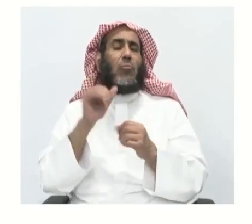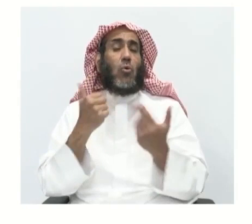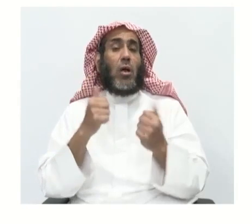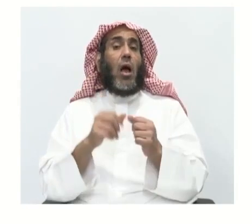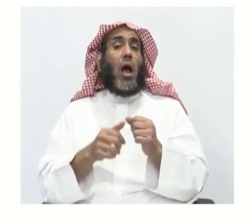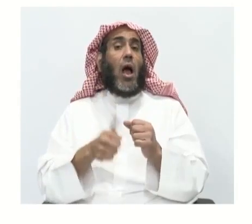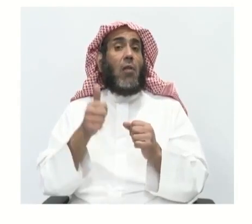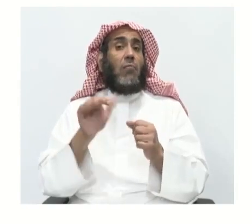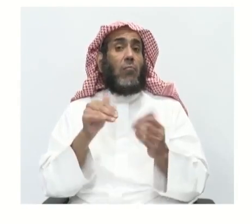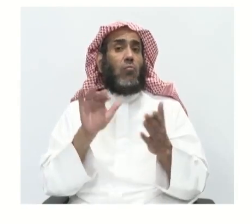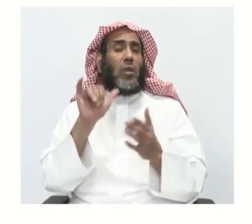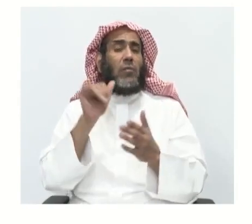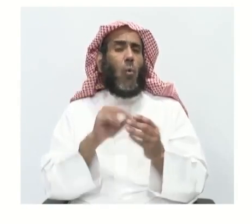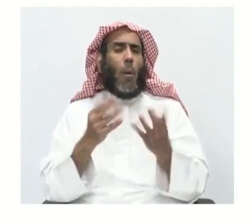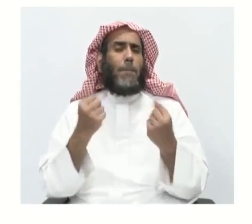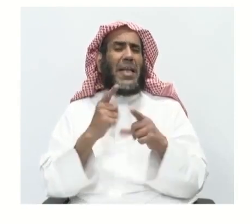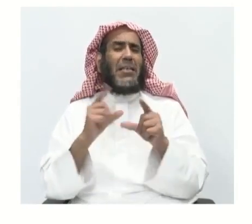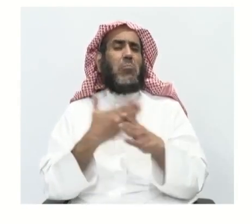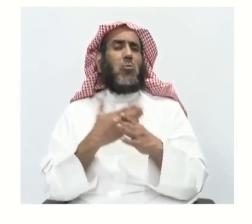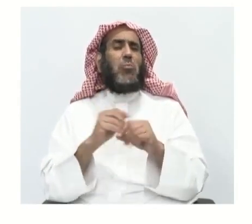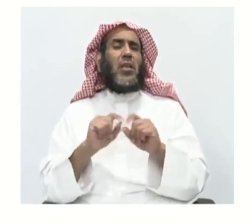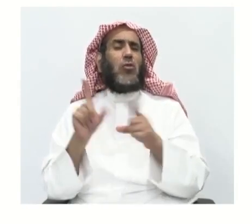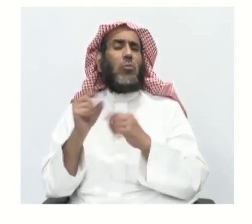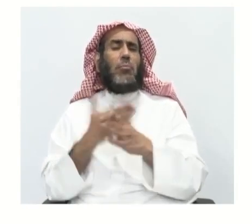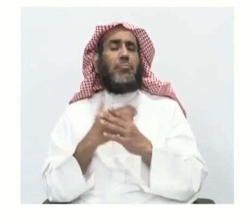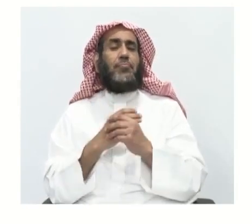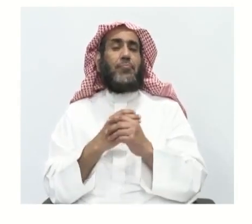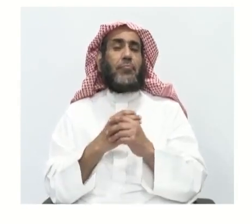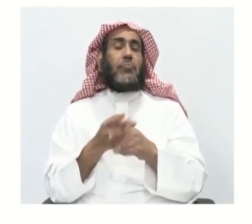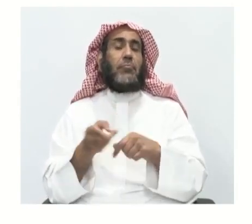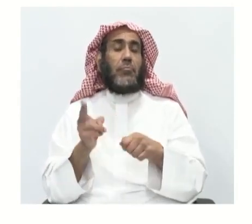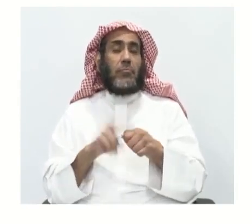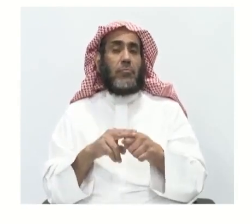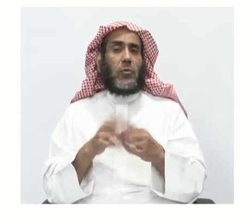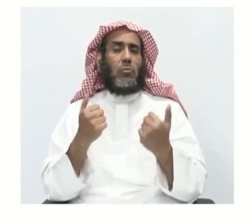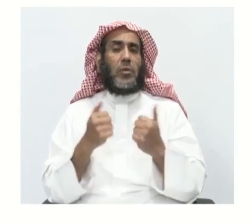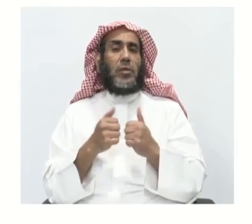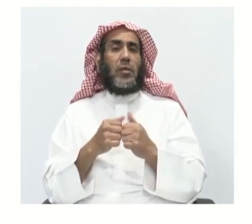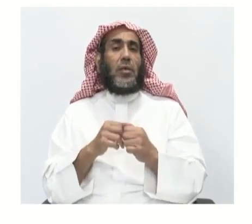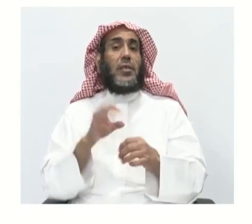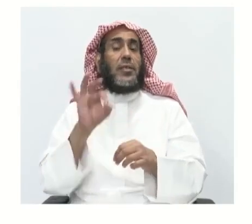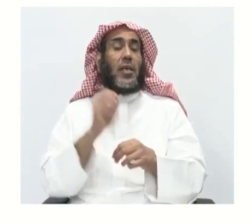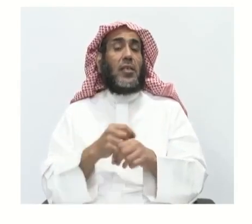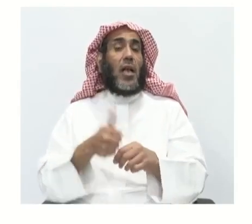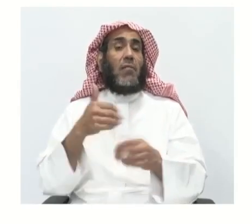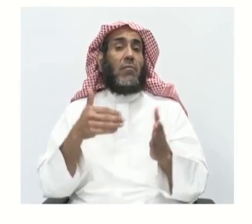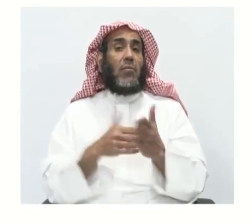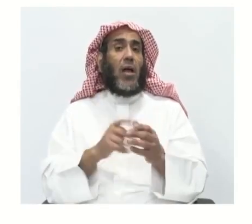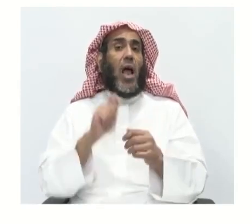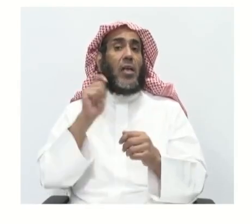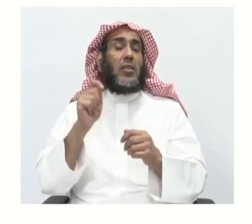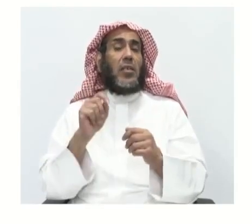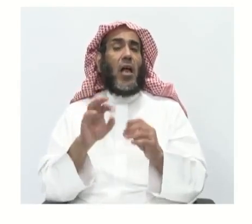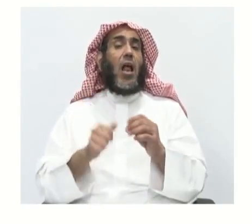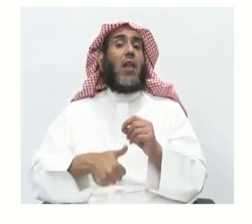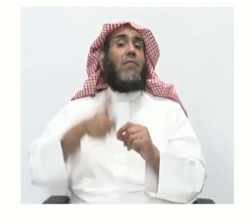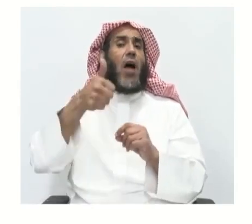متطرف على صوره ياء وبين لما كتبت بهذه الصوره ايضا يريد منك ان تستخرج الف المتطرفه على اصل صورتها يعني